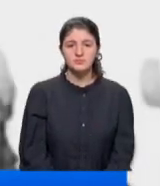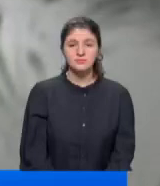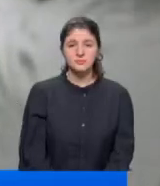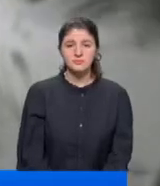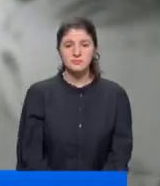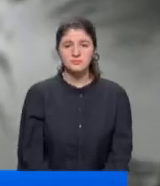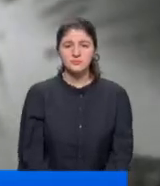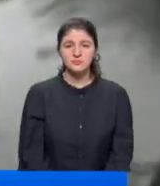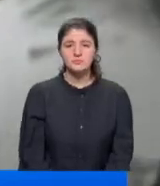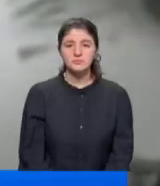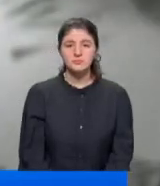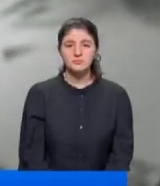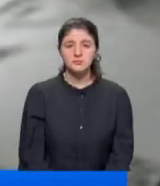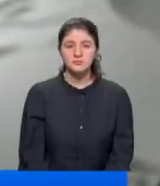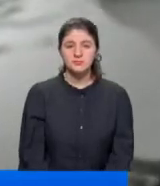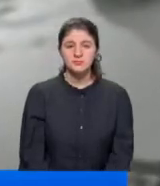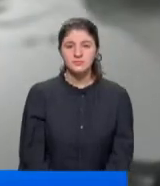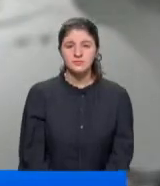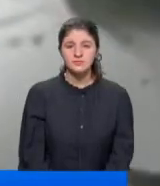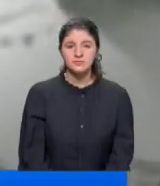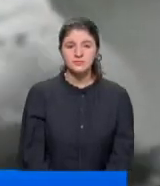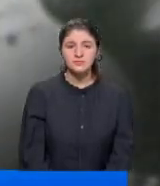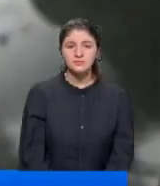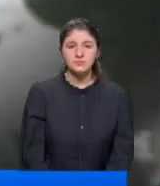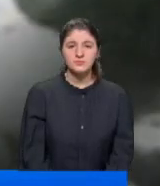kadar senin adam